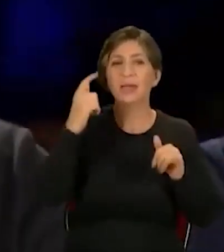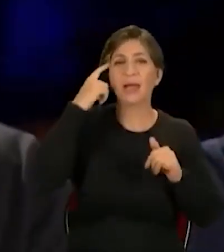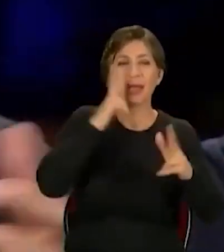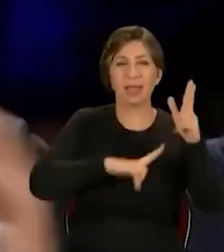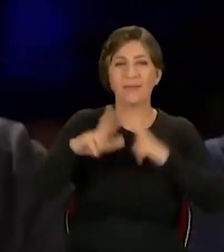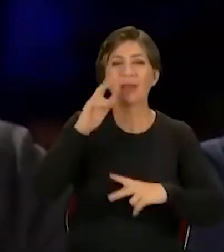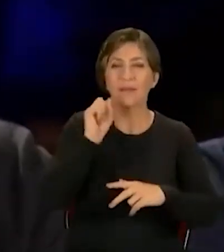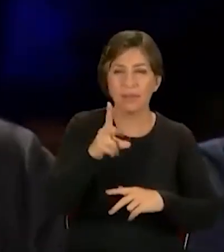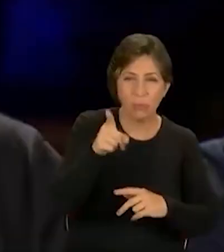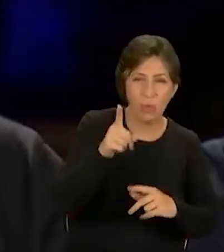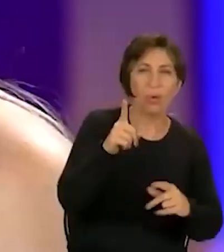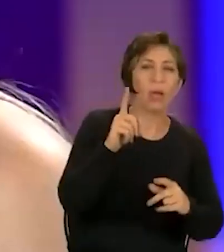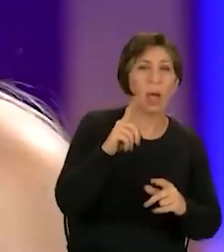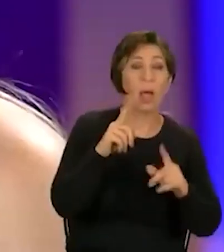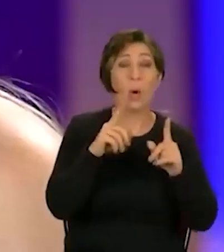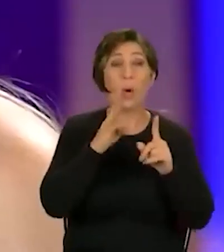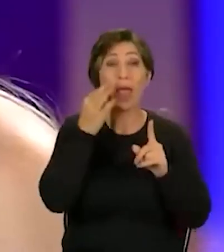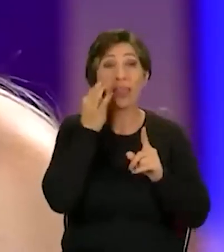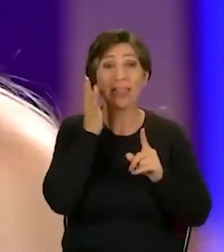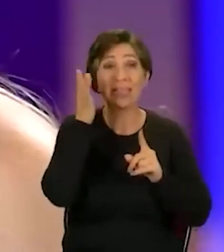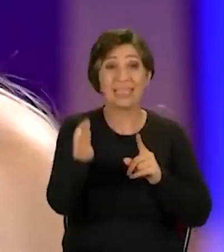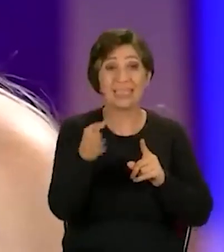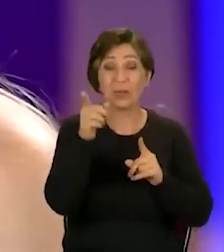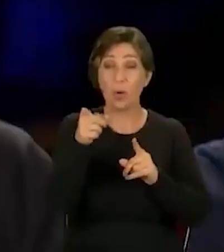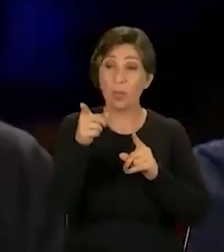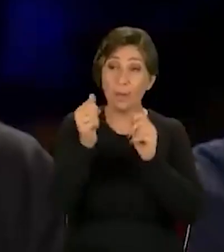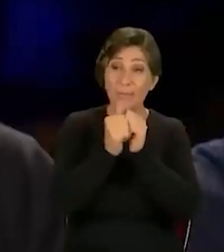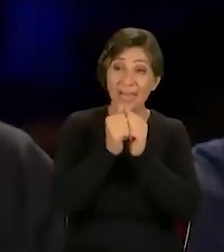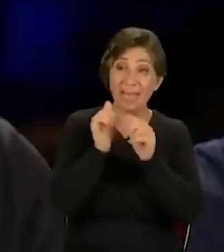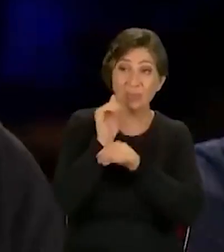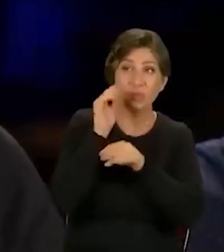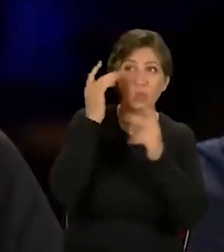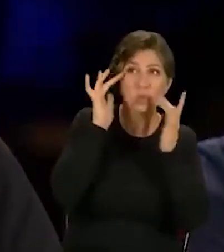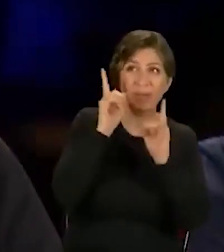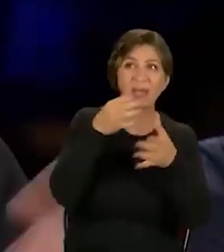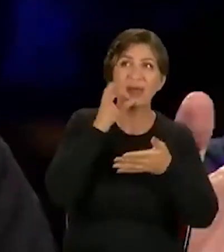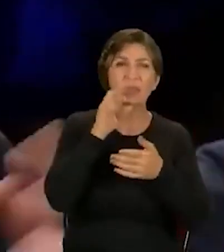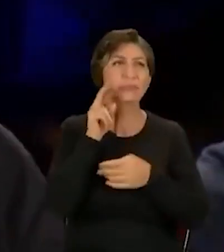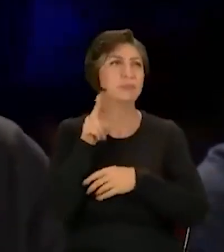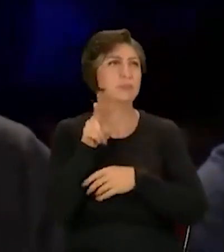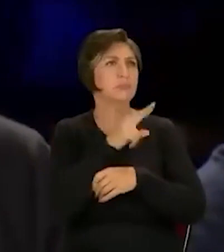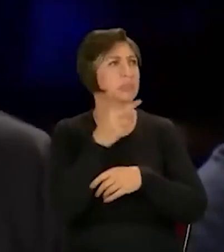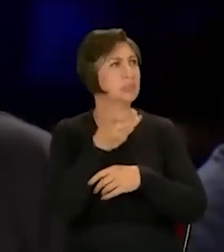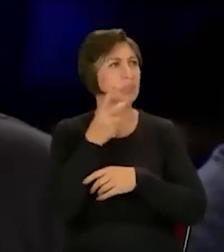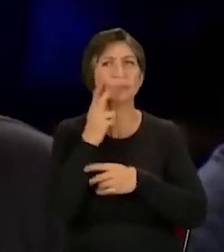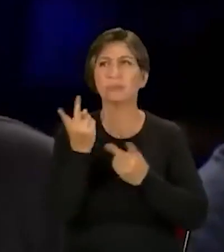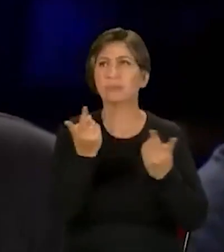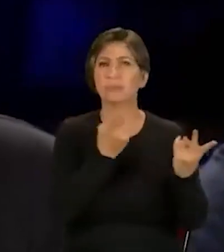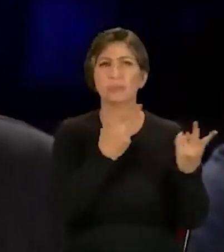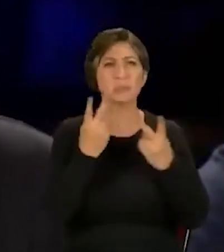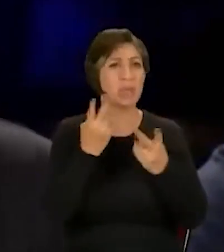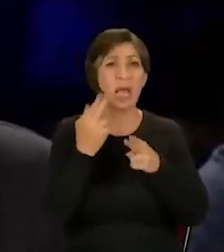kıyafet görürsem okey buradan diyorum. Ama oraya gidip de bahsettiğiniz o birlikte yaşam kültürünü bir kafede oturup çay içip 2 saat oradaki insanları